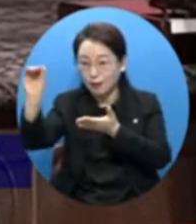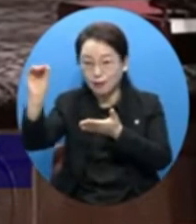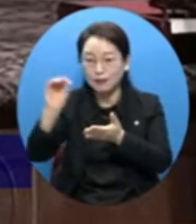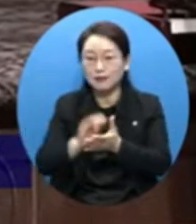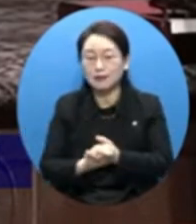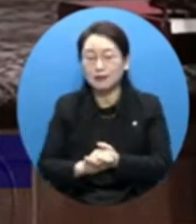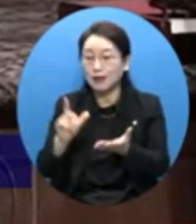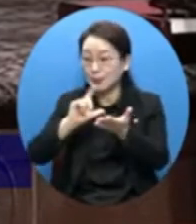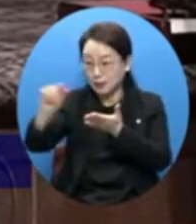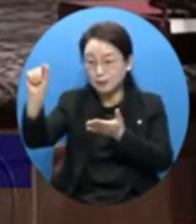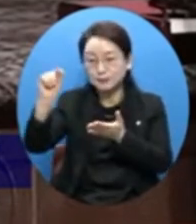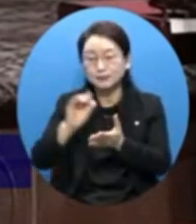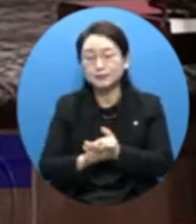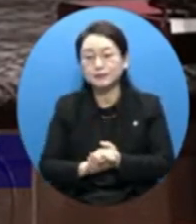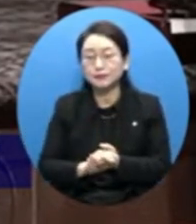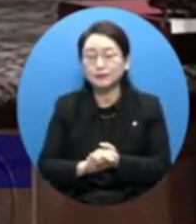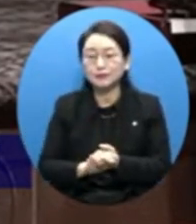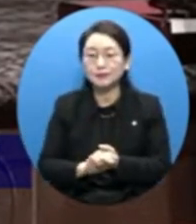떠났는데